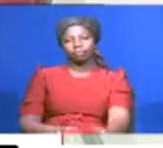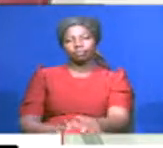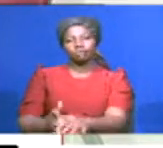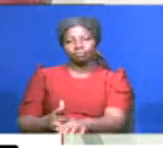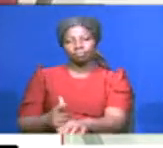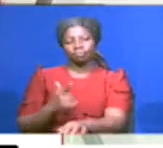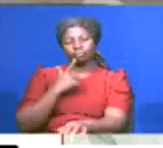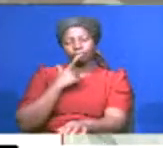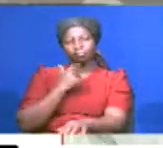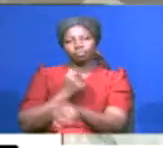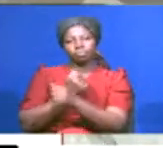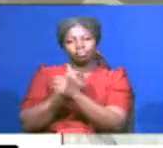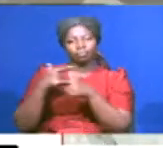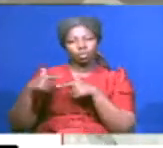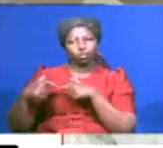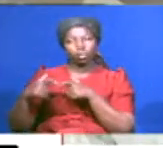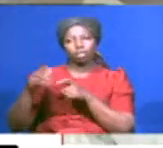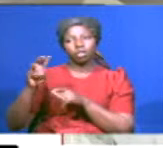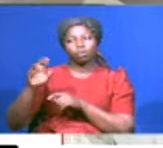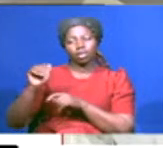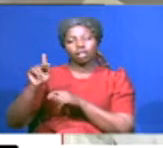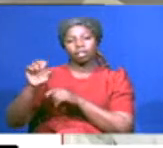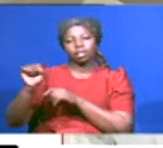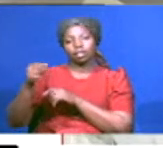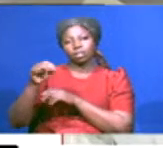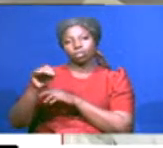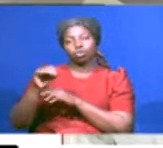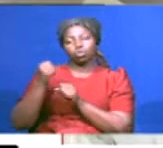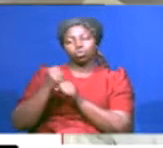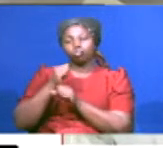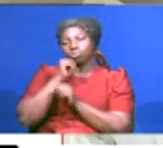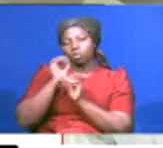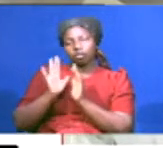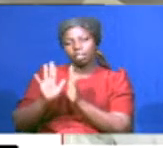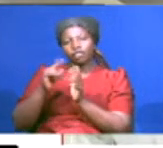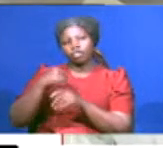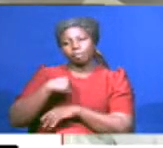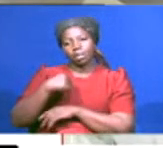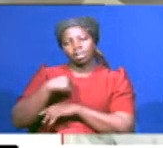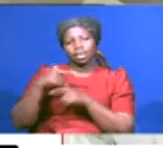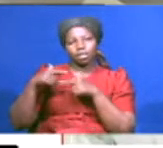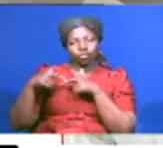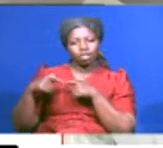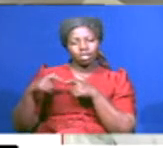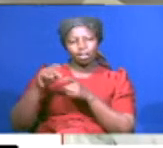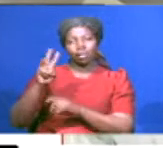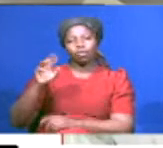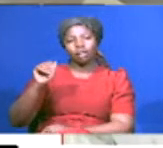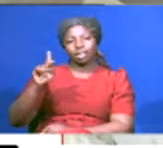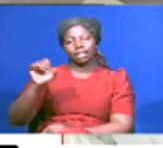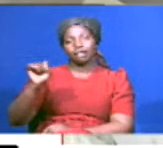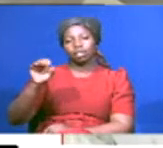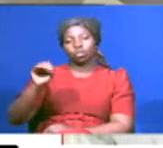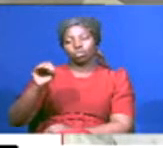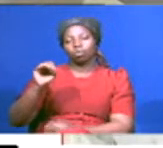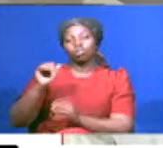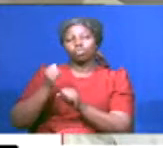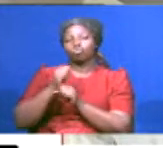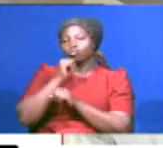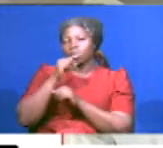kwa, penzi wa kesho, sindi wa chendi teseke. That's the record. Very